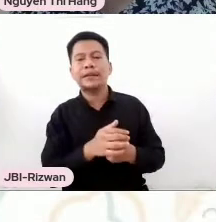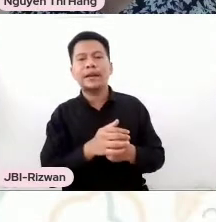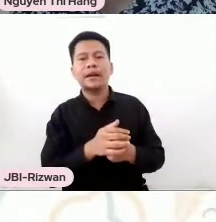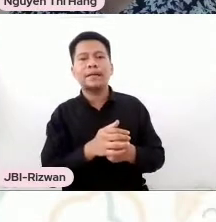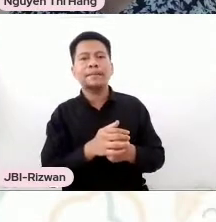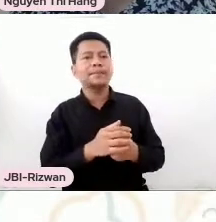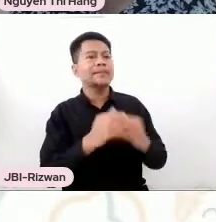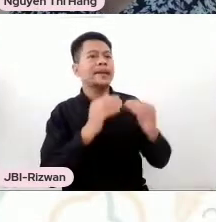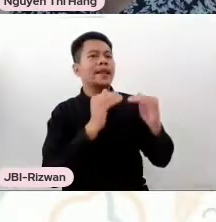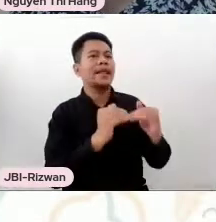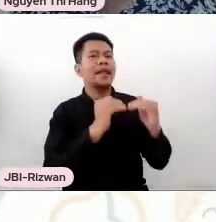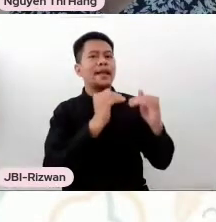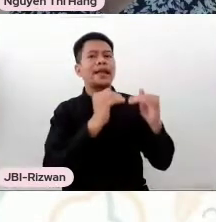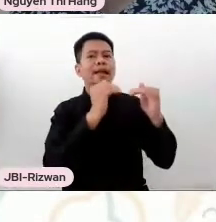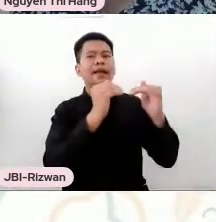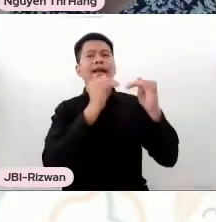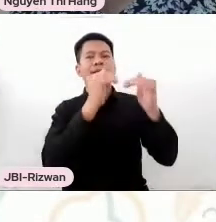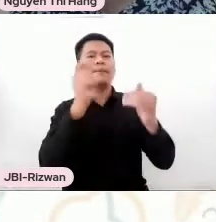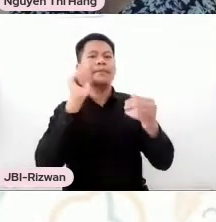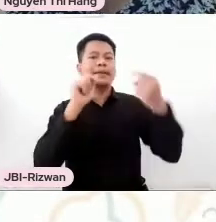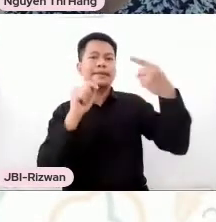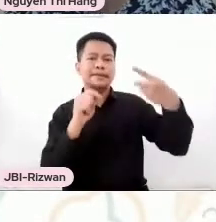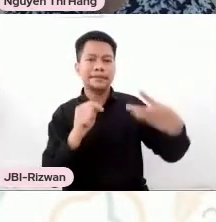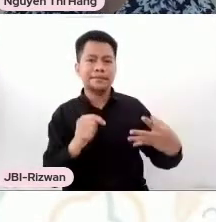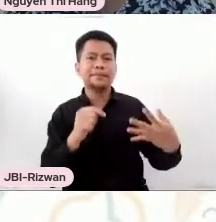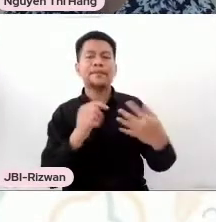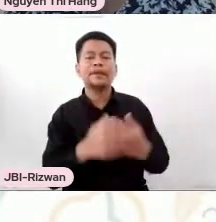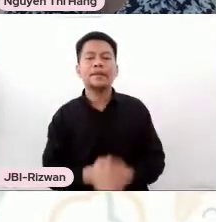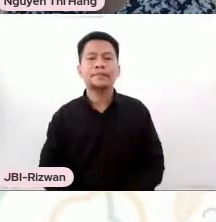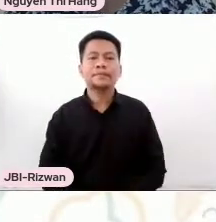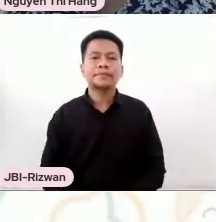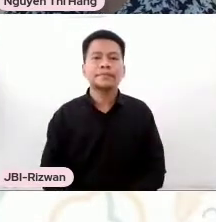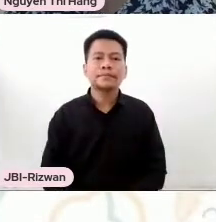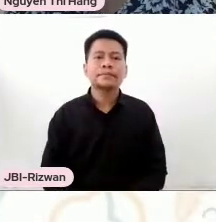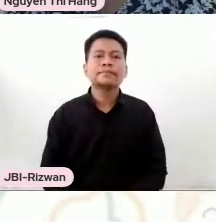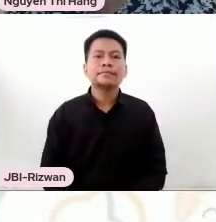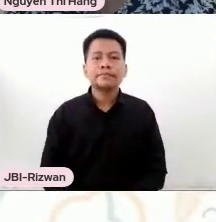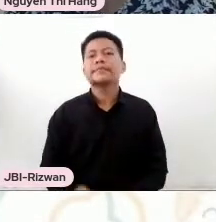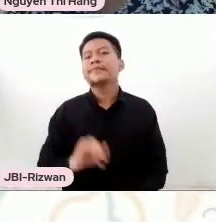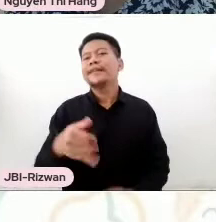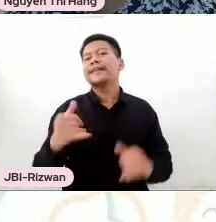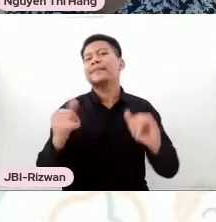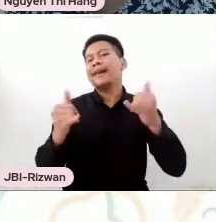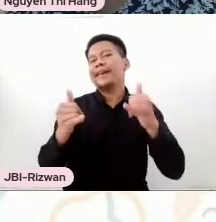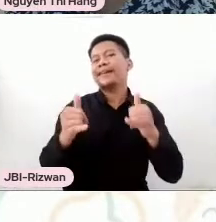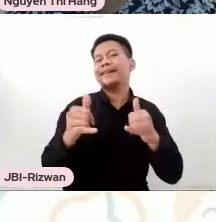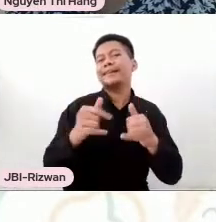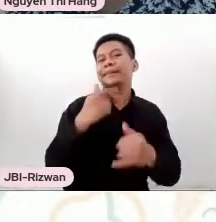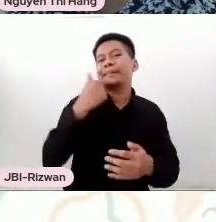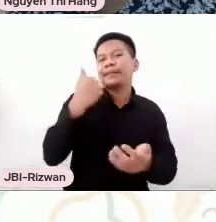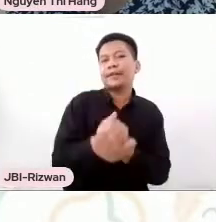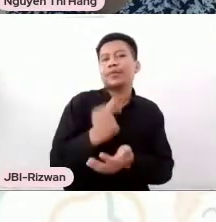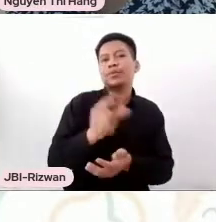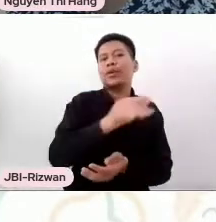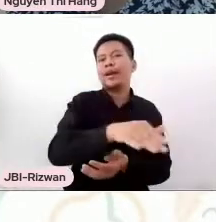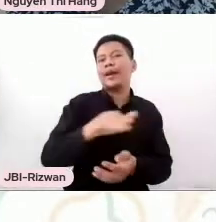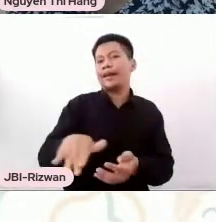langkah-langkah berupa mainan. So toys is very important for special students, right?